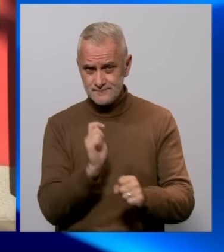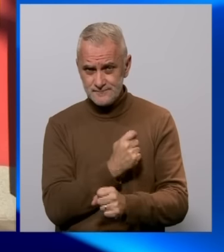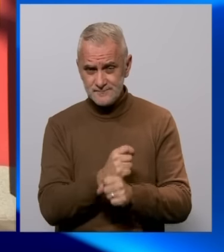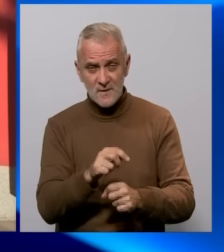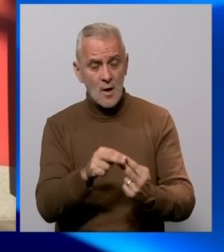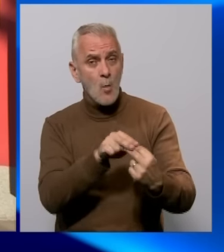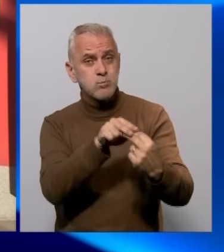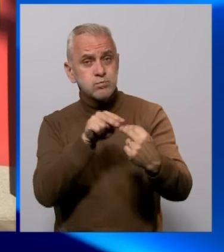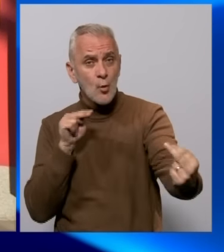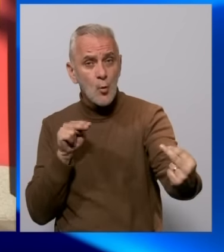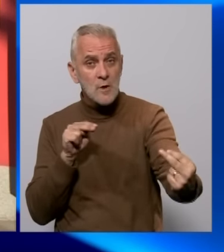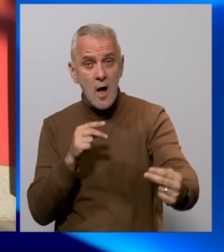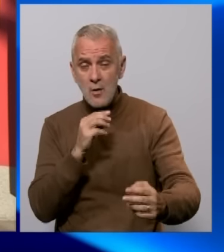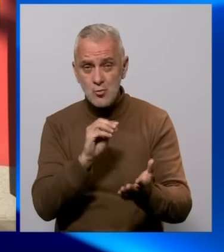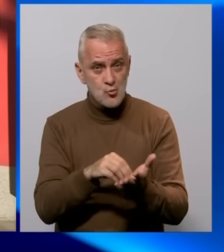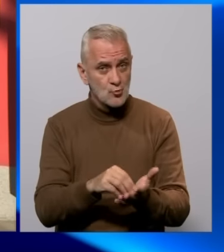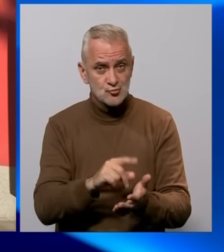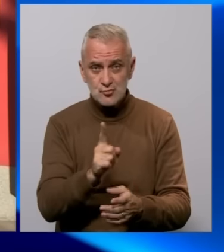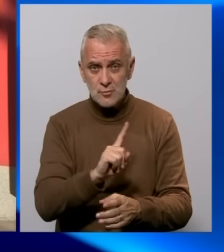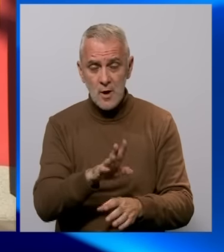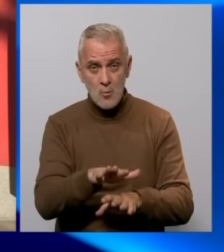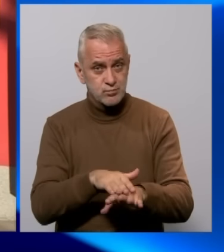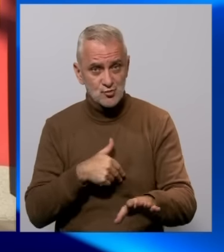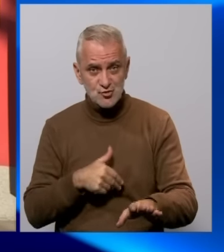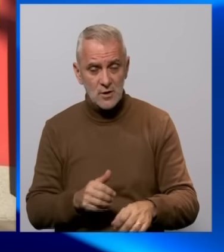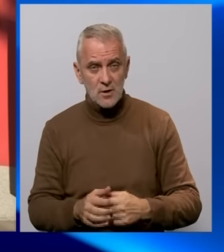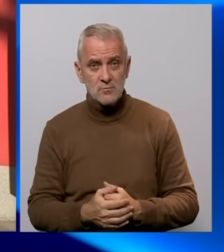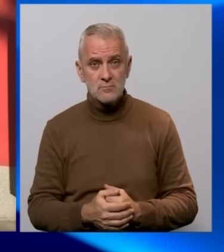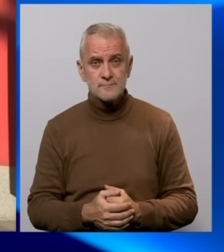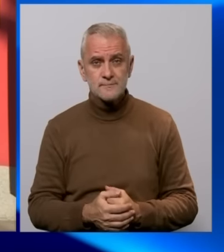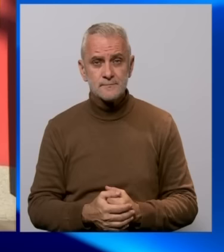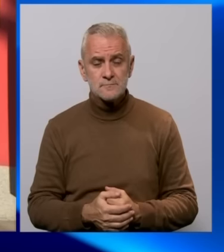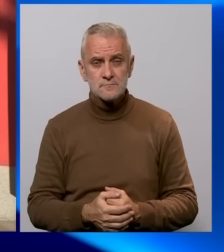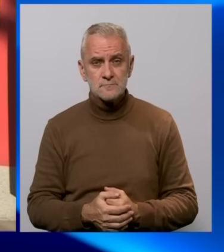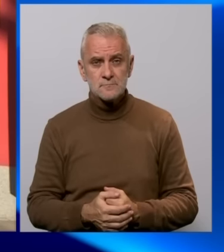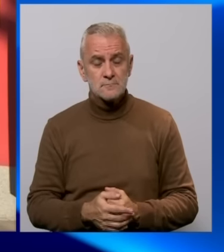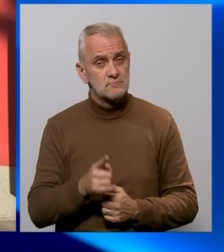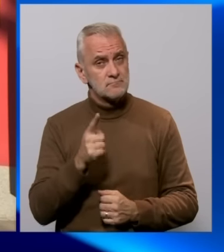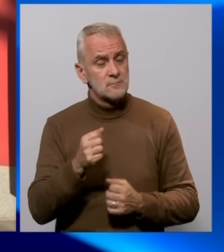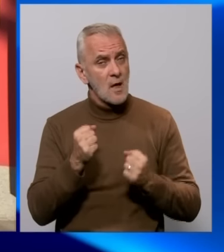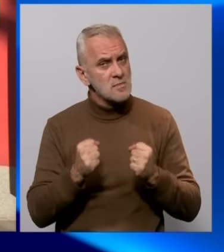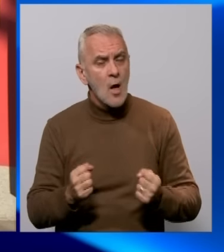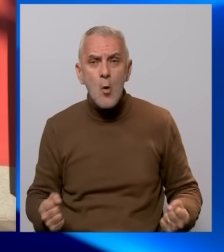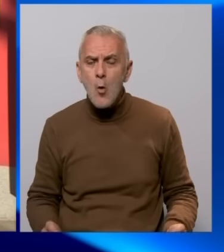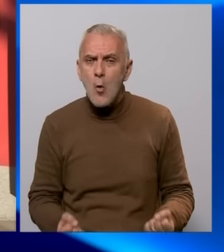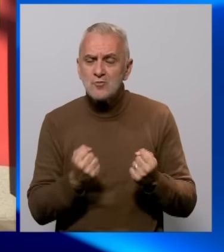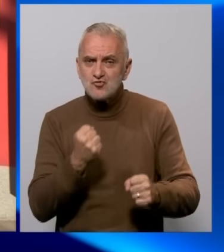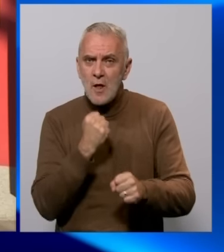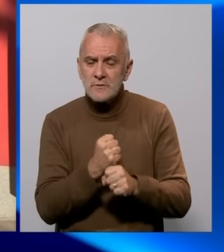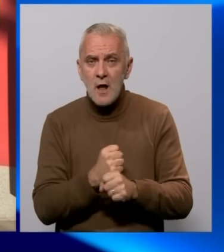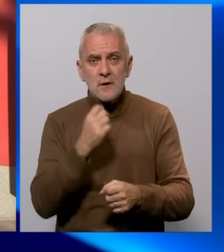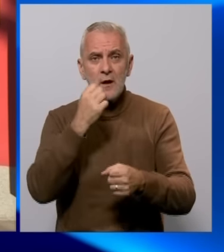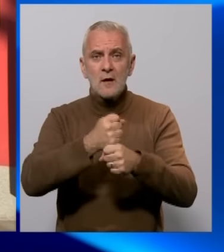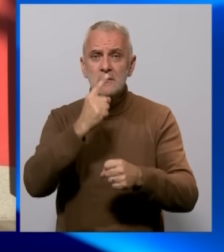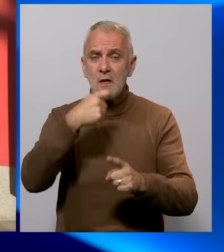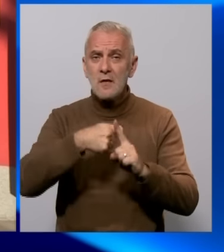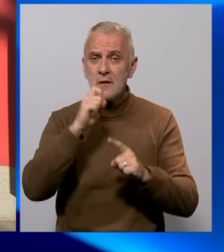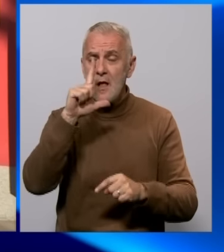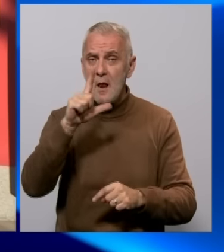Sanacija pruge koja još nije ni počela je veoma otežavala rad Gikila. Mi